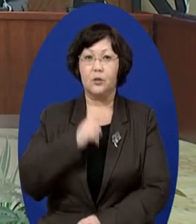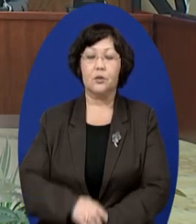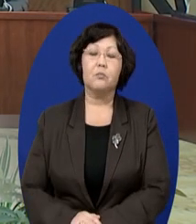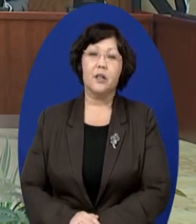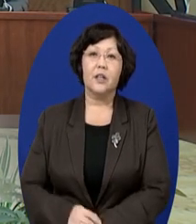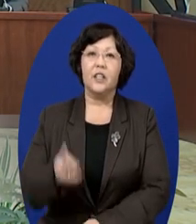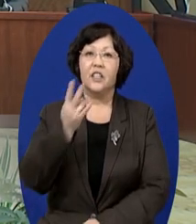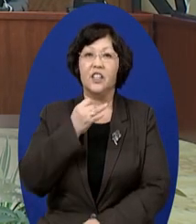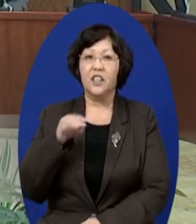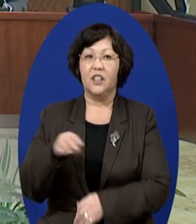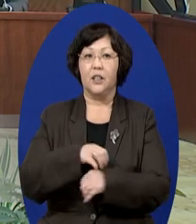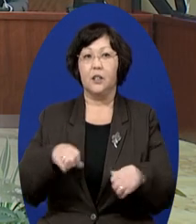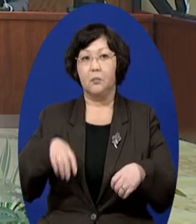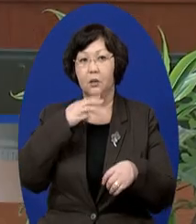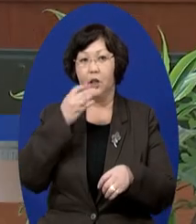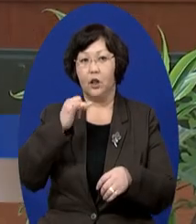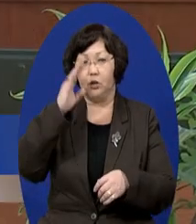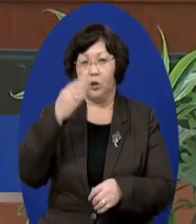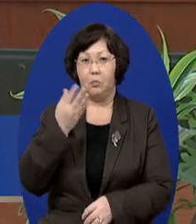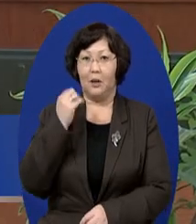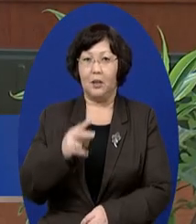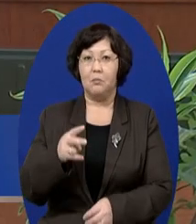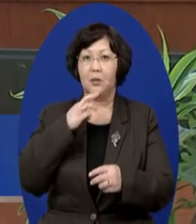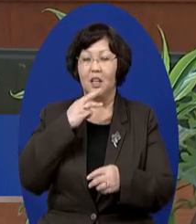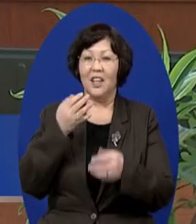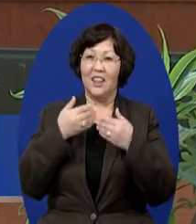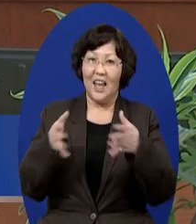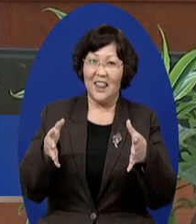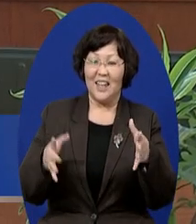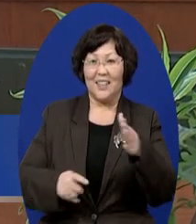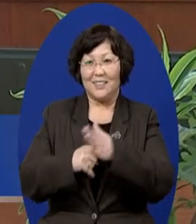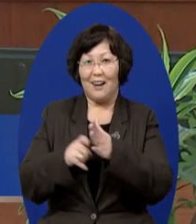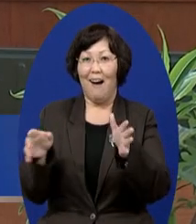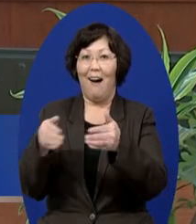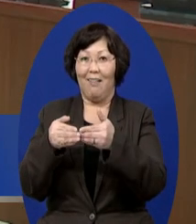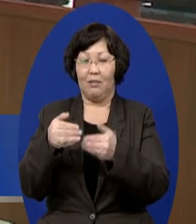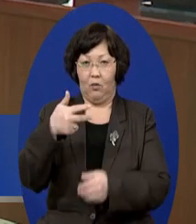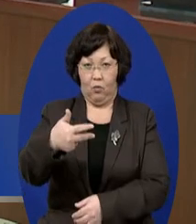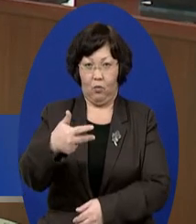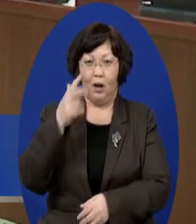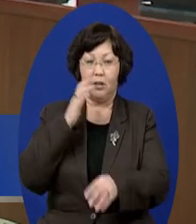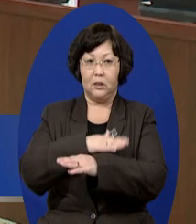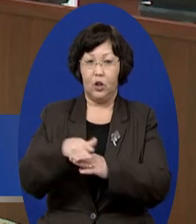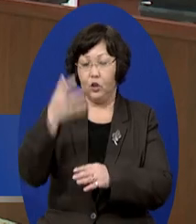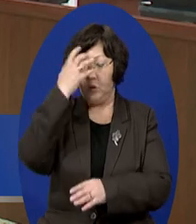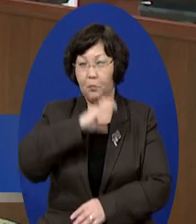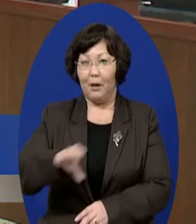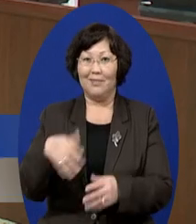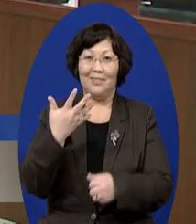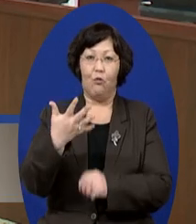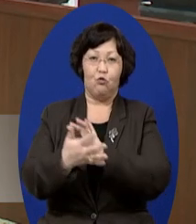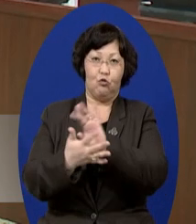Нийтийн мэдээллийн ил тод байдлын тухай хуульд мэдээллийг нээлттэй, хязгаартай, хаалттай гэж ангилсан төрийн байгууллагууд 5 төрлийн